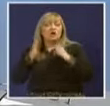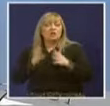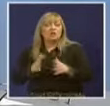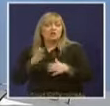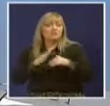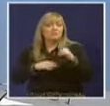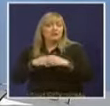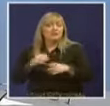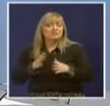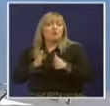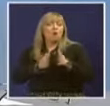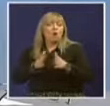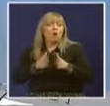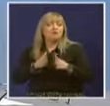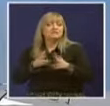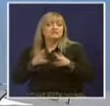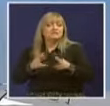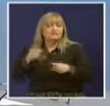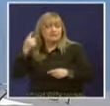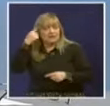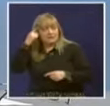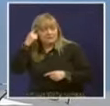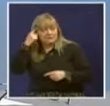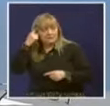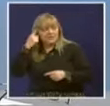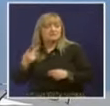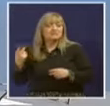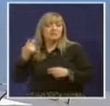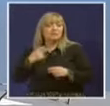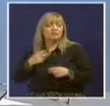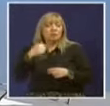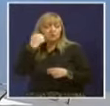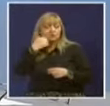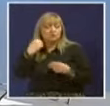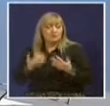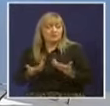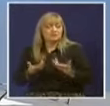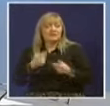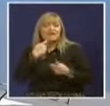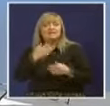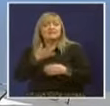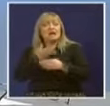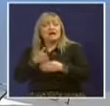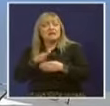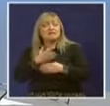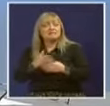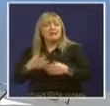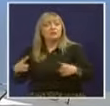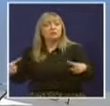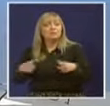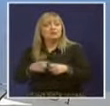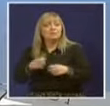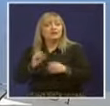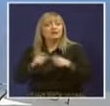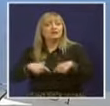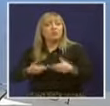да мислят за това, за повторно използване, за разделно събиране, за рециклиране. Самия процес на горение обезмисля тези